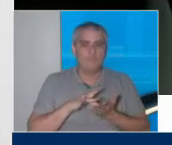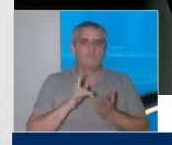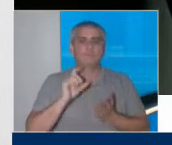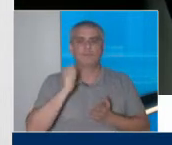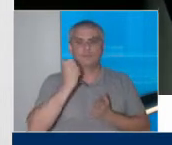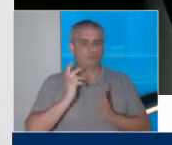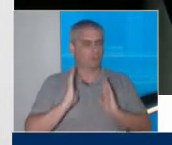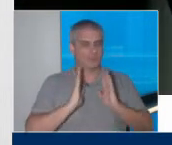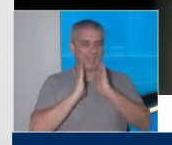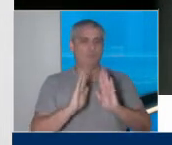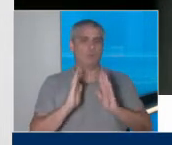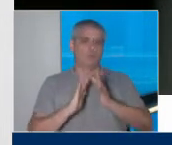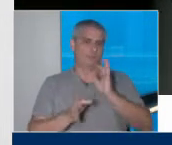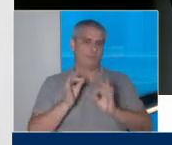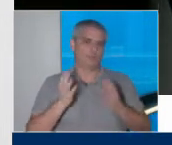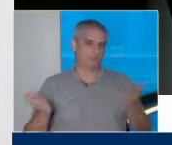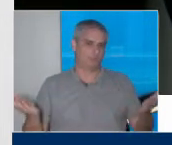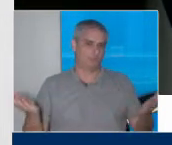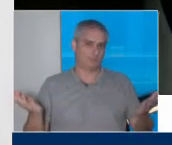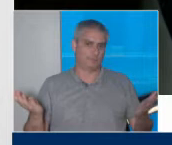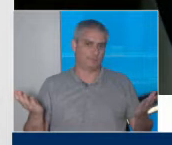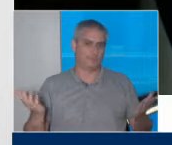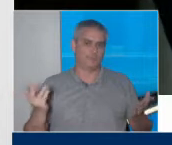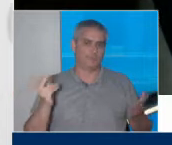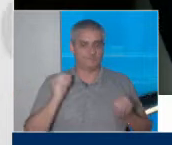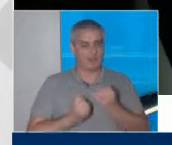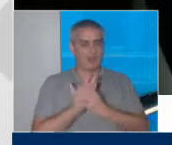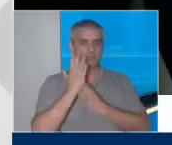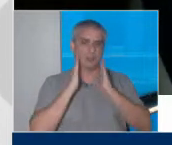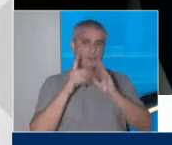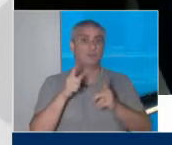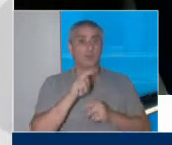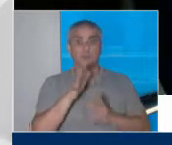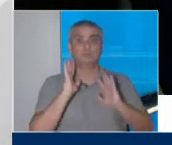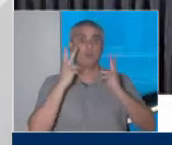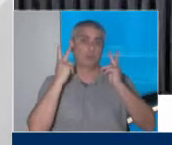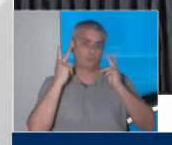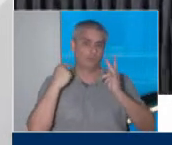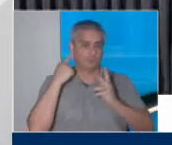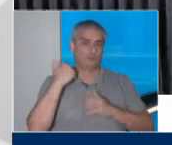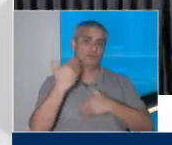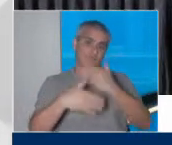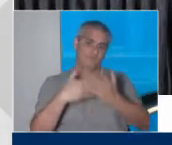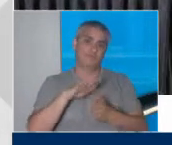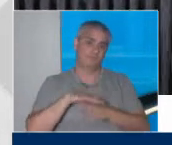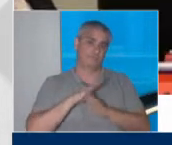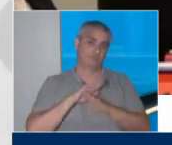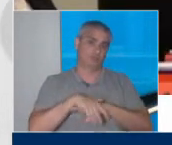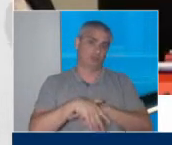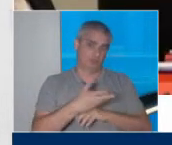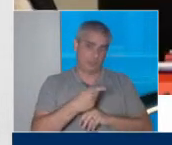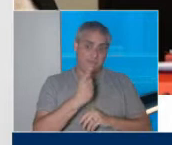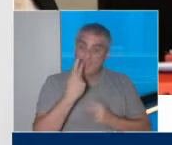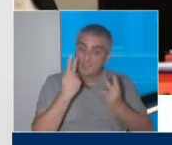כל יש אמון במערכת המשפט. אוקיי. וצריך לשקם את האמון הזה. זה נושא מהותי שאני חושבת שעוד ילווה אותנו, וזה אחד הנושאים העקרוניים